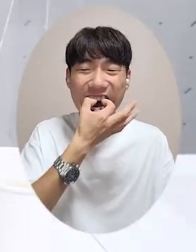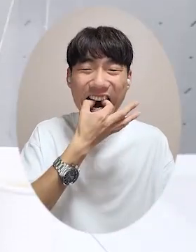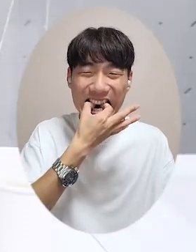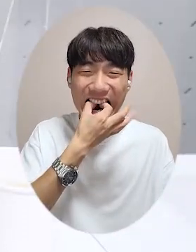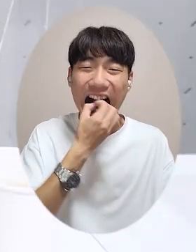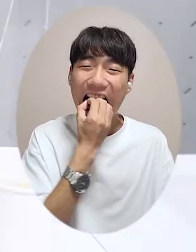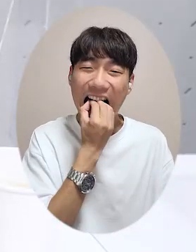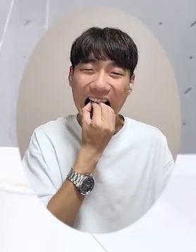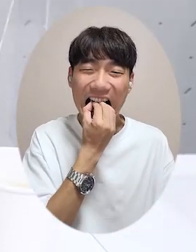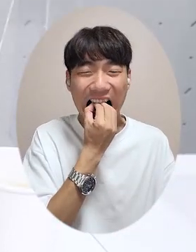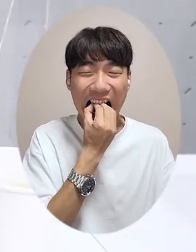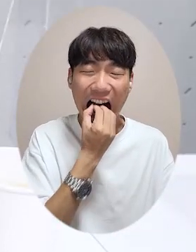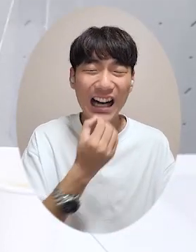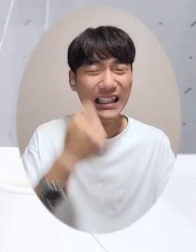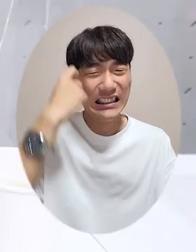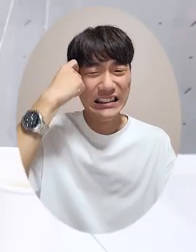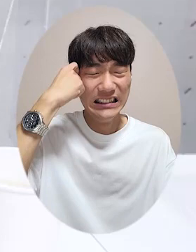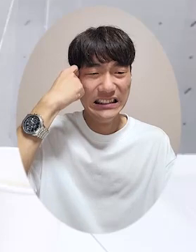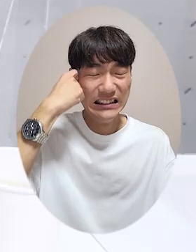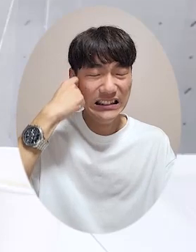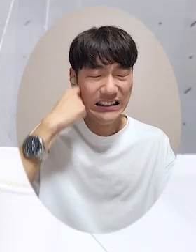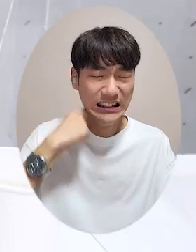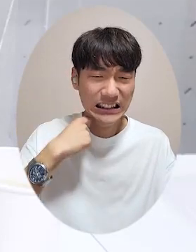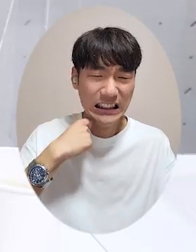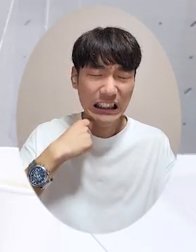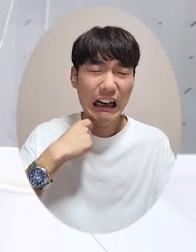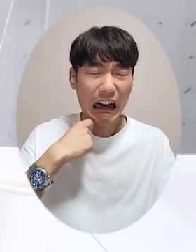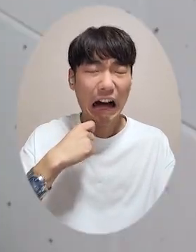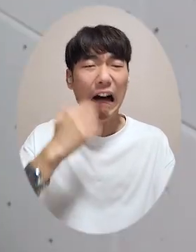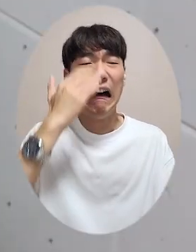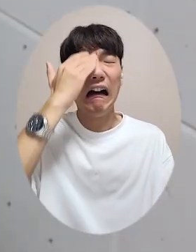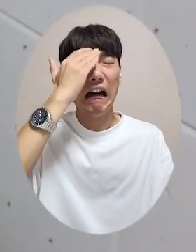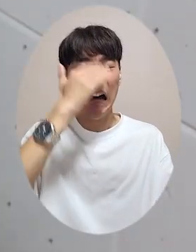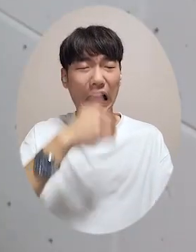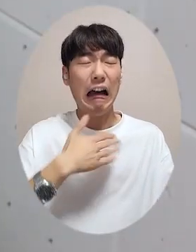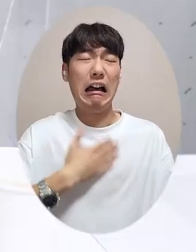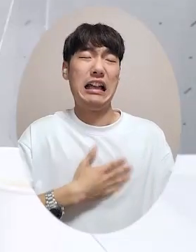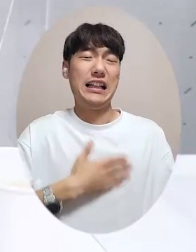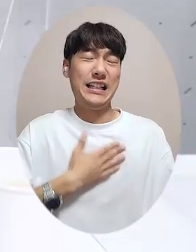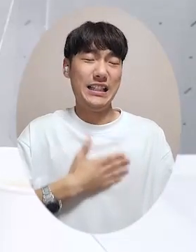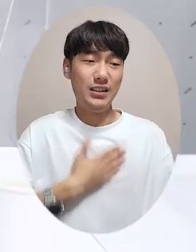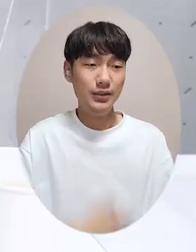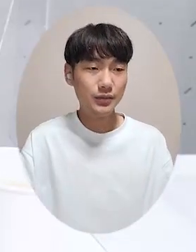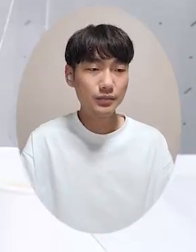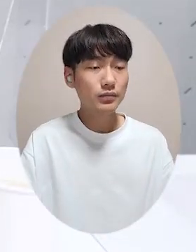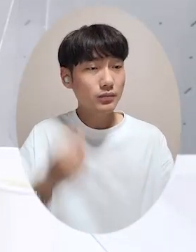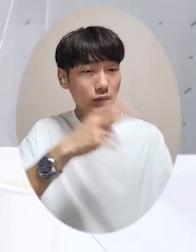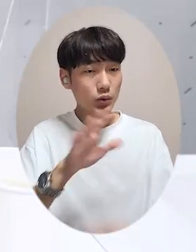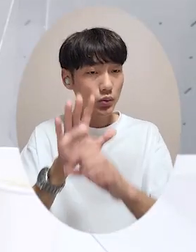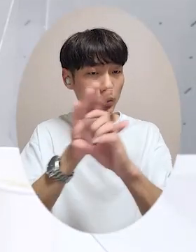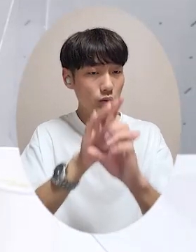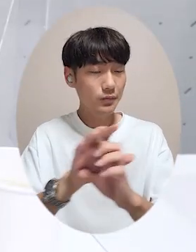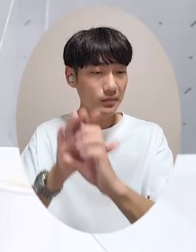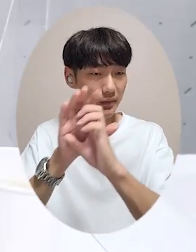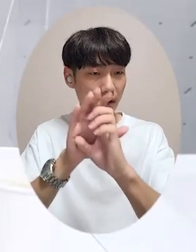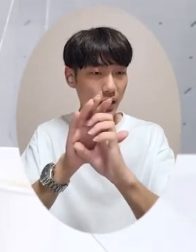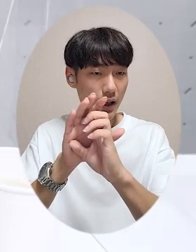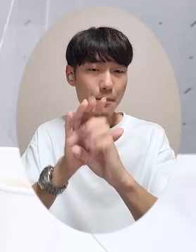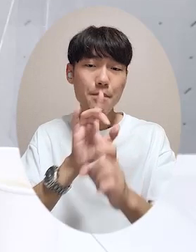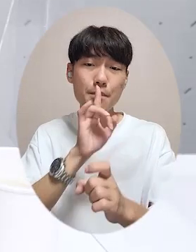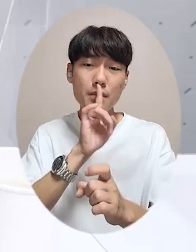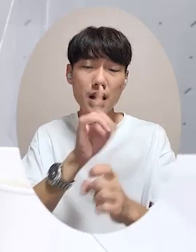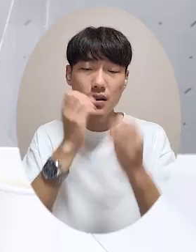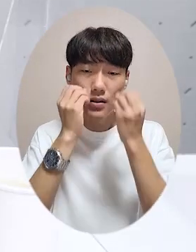이제 쓰면 안 된다. 네, 이런 걸 또 새롭게 알게 되었고요. 네. 지금처럼 이제 코로나19와 같은 새로운